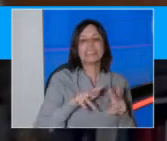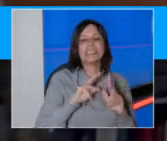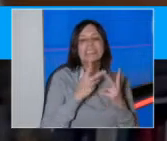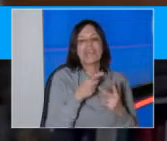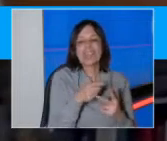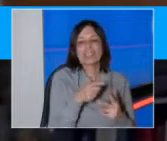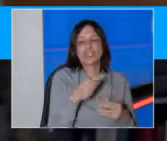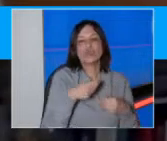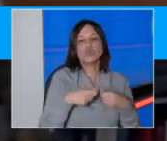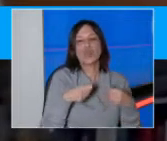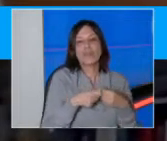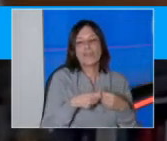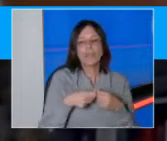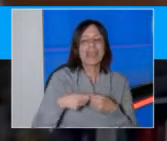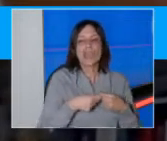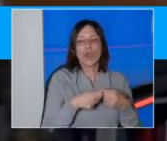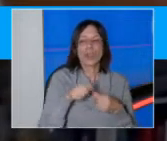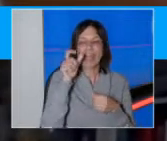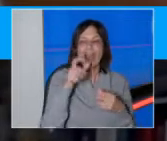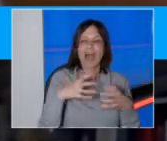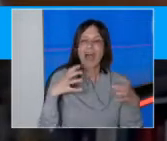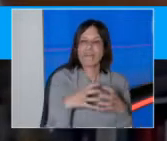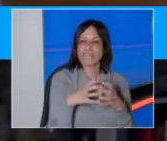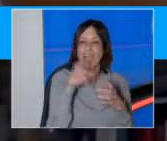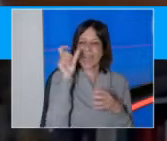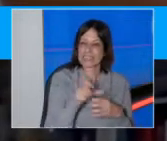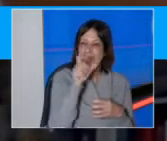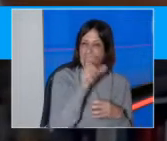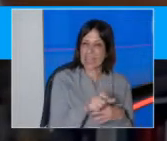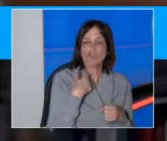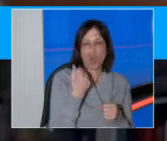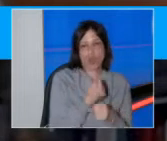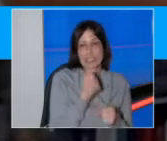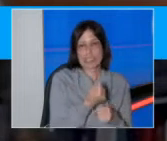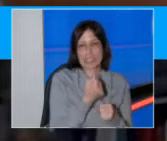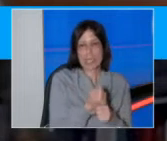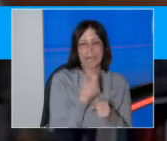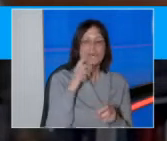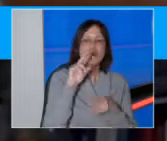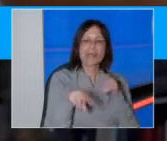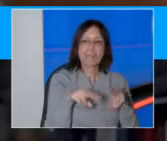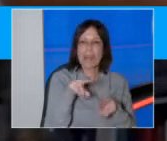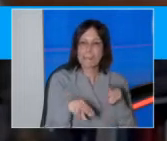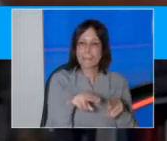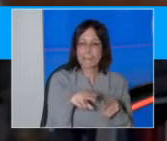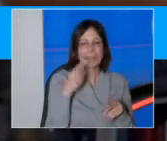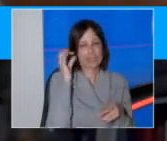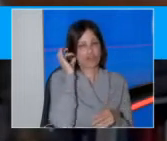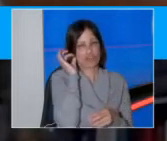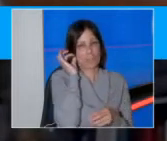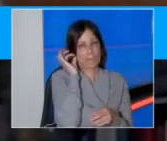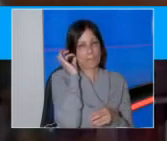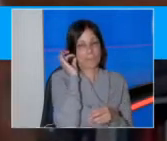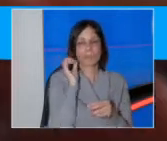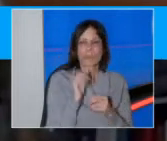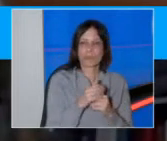שותפים כל ארגוני החברה האזרחית, או הרוב המכריע של ארגוני החברה האזרחית שעוסקים ומטפלים בנשים